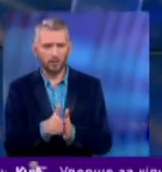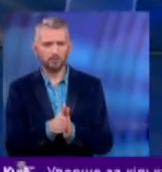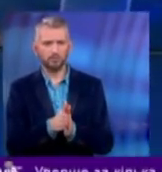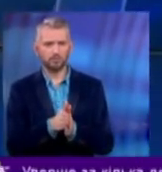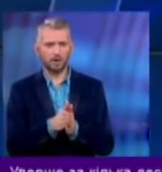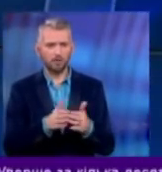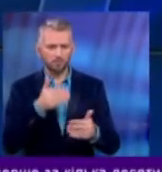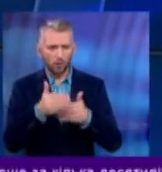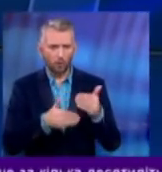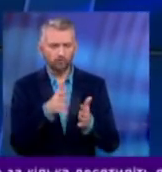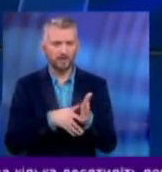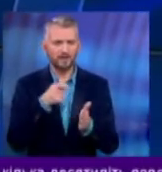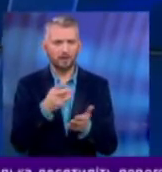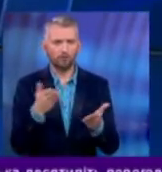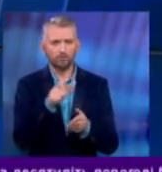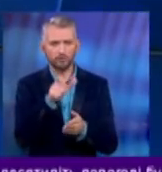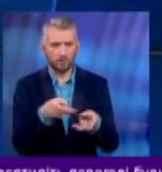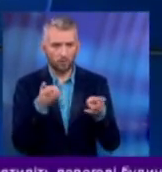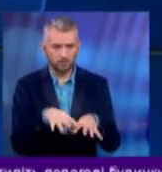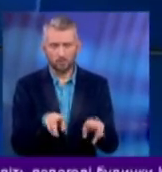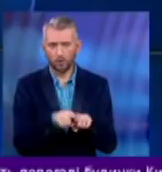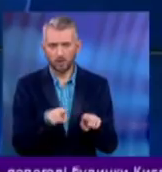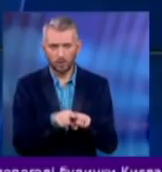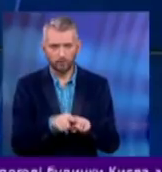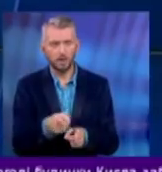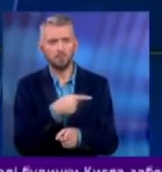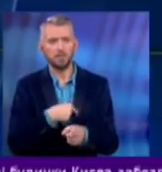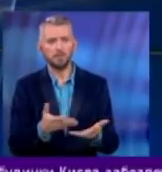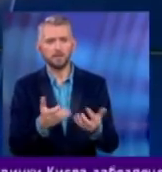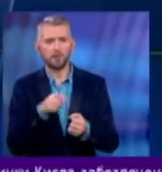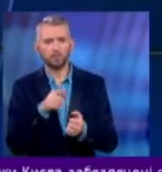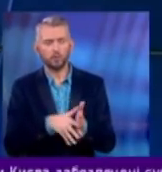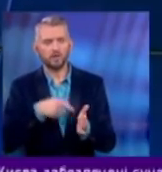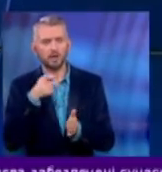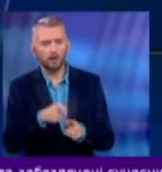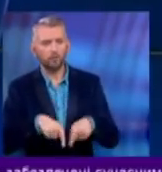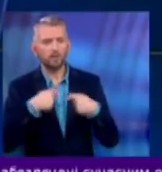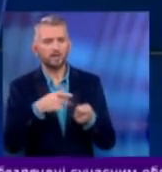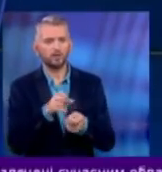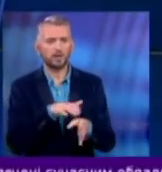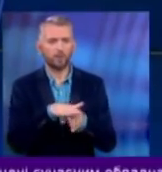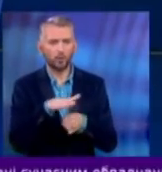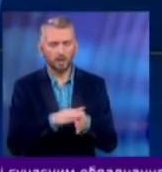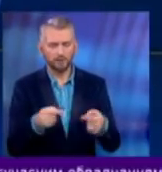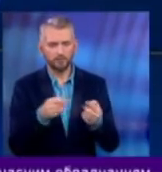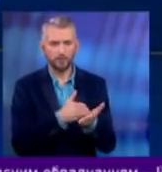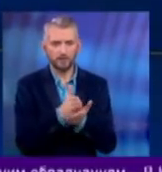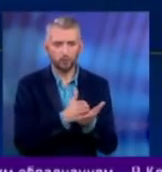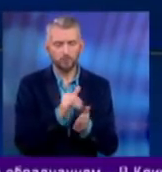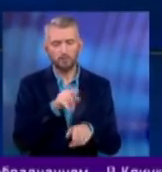яку залишив мешканець, він також однаковий. Тобто ми приймаємо цю заявку, передаємо на виконання відповідним